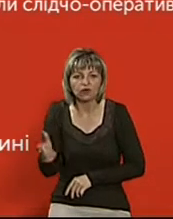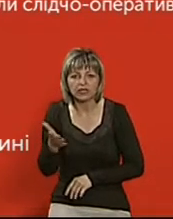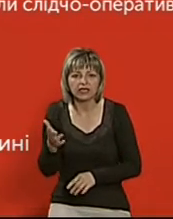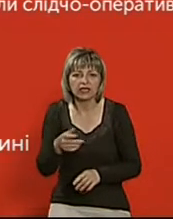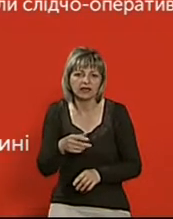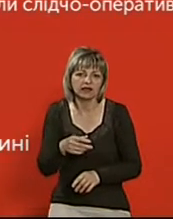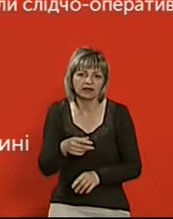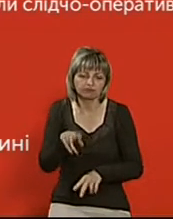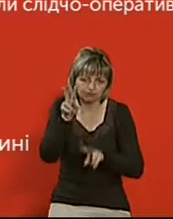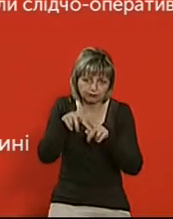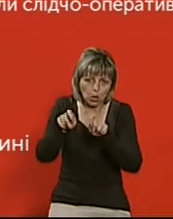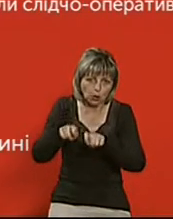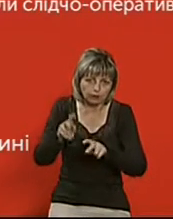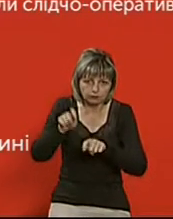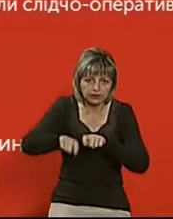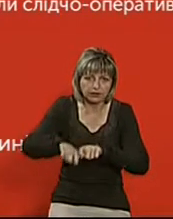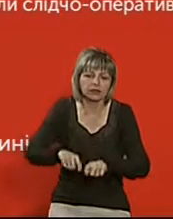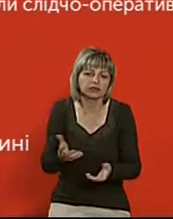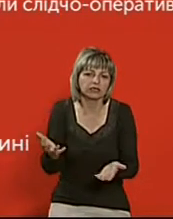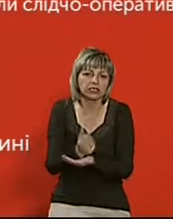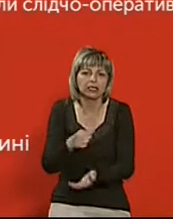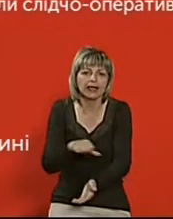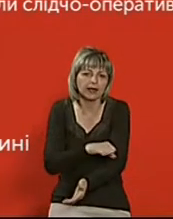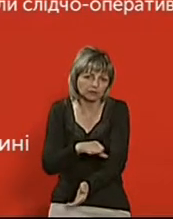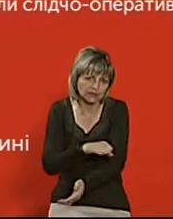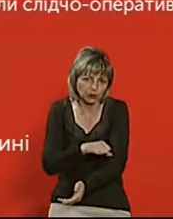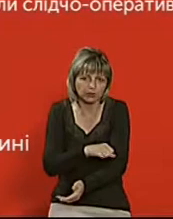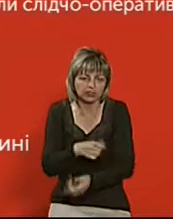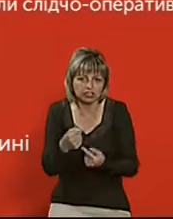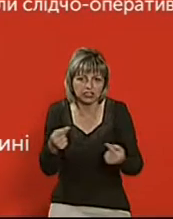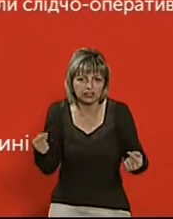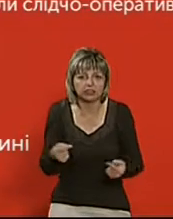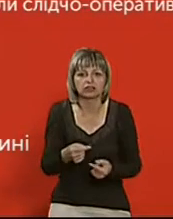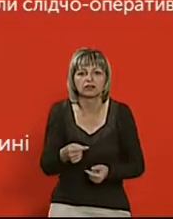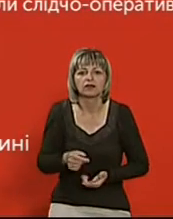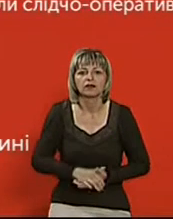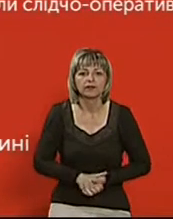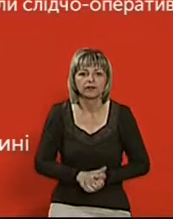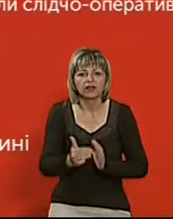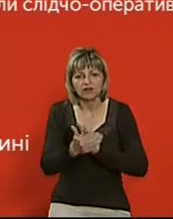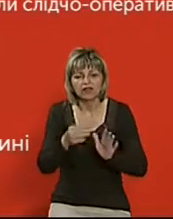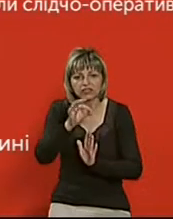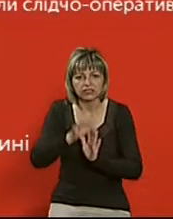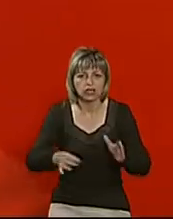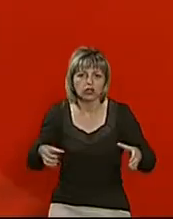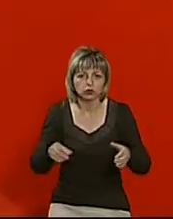поверхневому огляді знайшли речовини, схожі на наркотичні. В усіх випадках викликали на місце слідчо-оперативну групу.